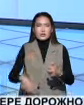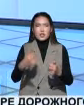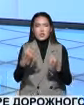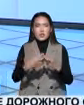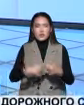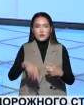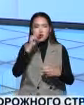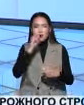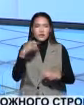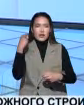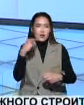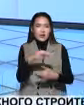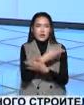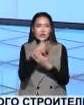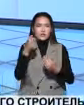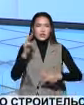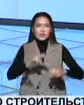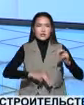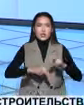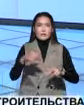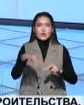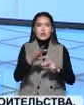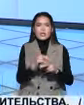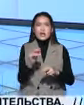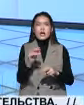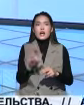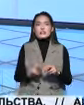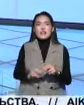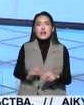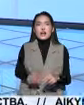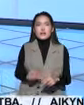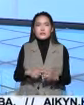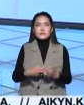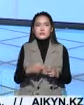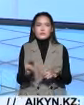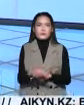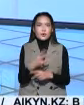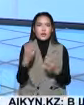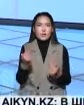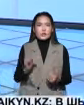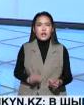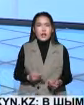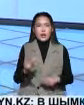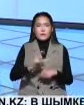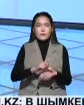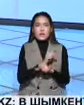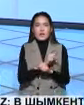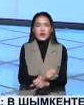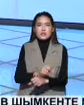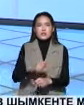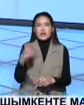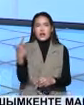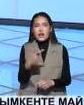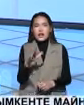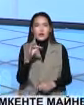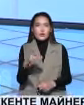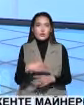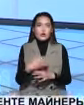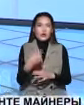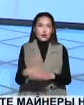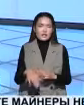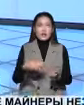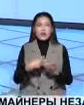всему виной некачественное строительство и просят застройщика устранить проблему. Но компания, по их словам, отказывается, ссылаясь на гарантийные